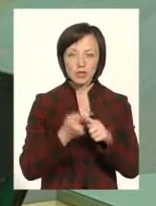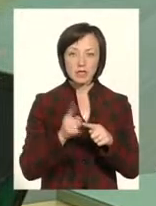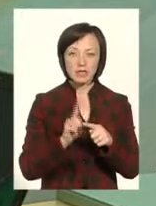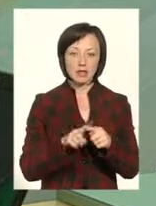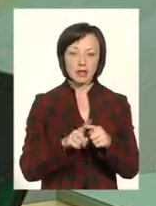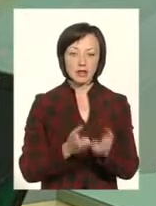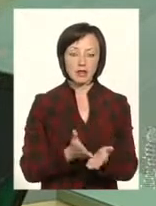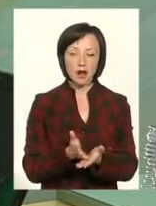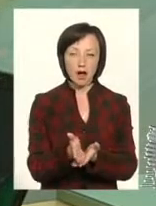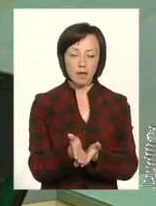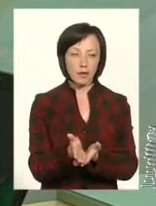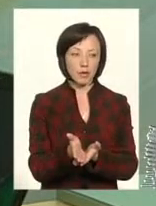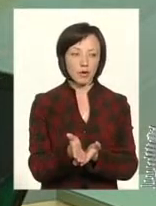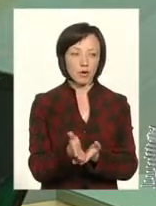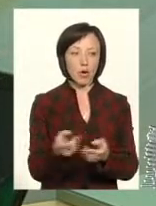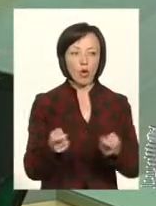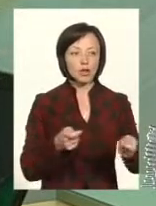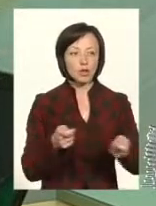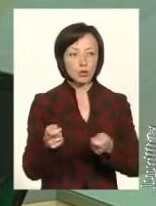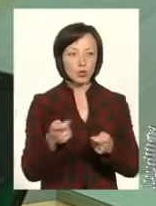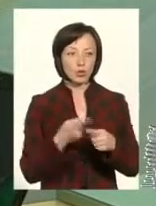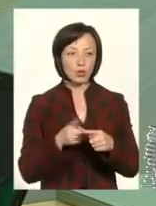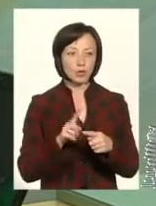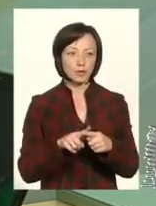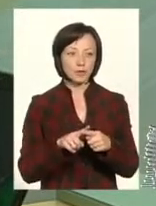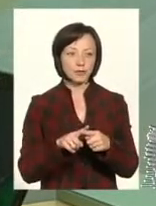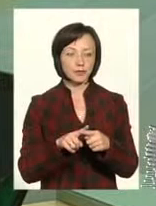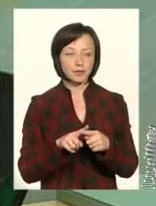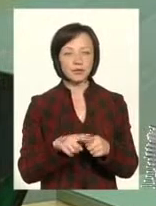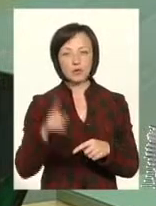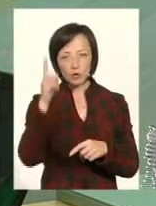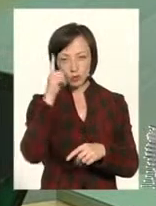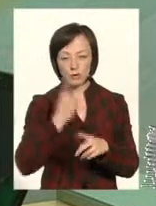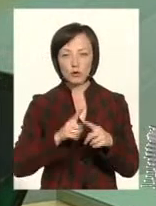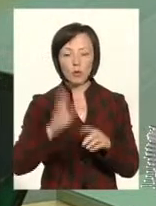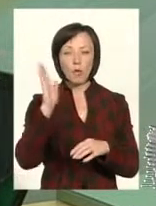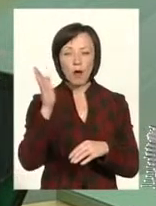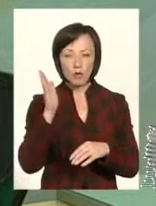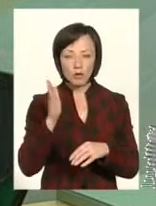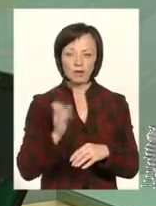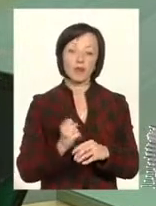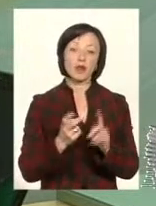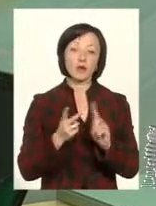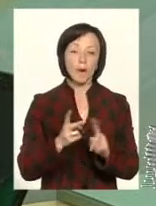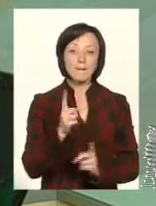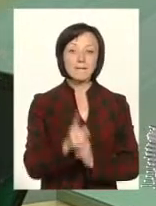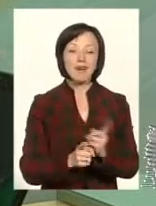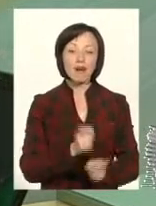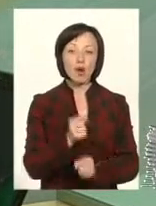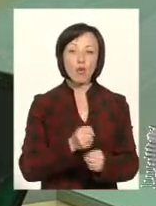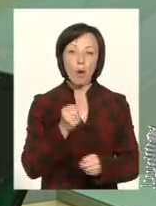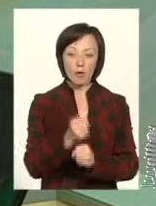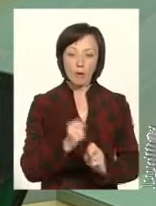цей напрямок, координують його. І я думаю, що в цьому майбутнє. Переробна промисловість.